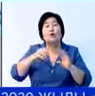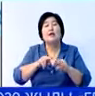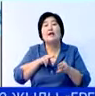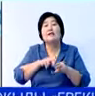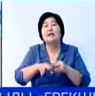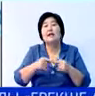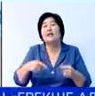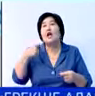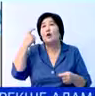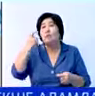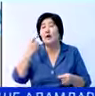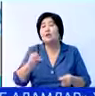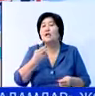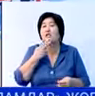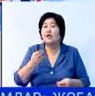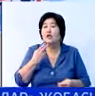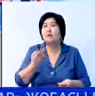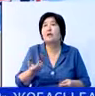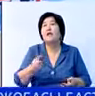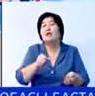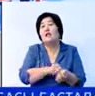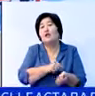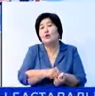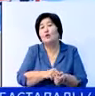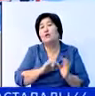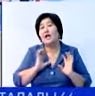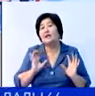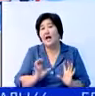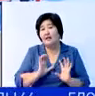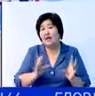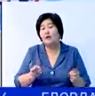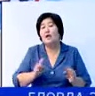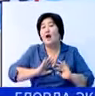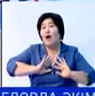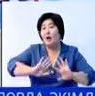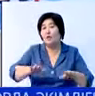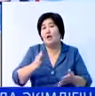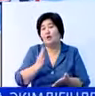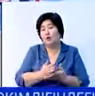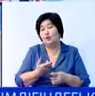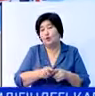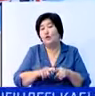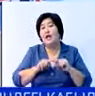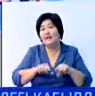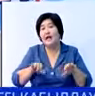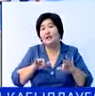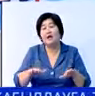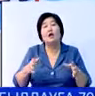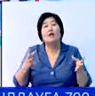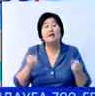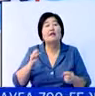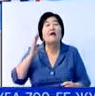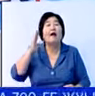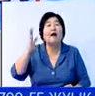әдеттерден, маскүнемдіктен, шылым шегуден, нашақорлықтан сақтану, аулақ жүру, соны насихаттау. Және де